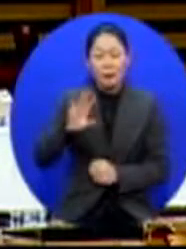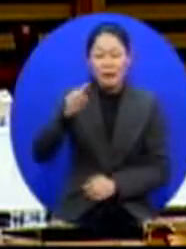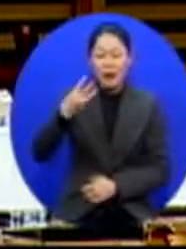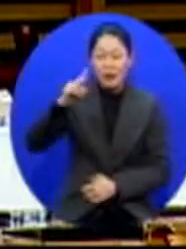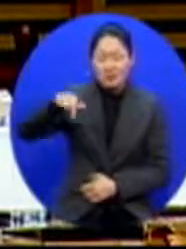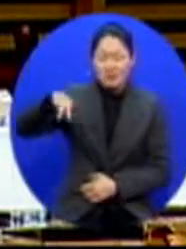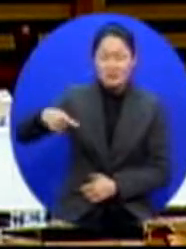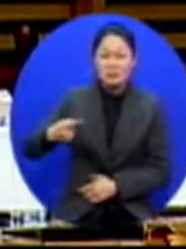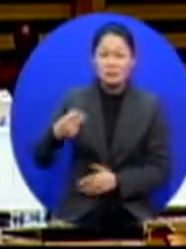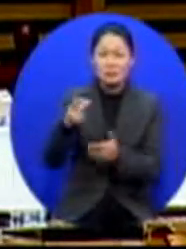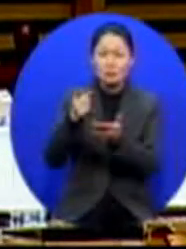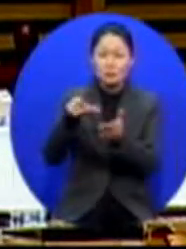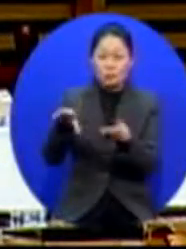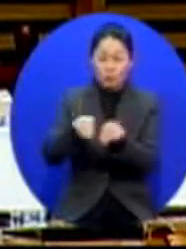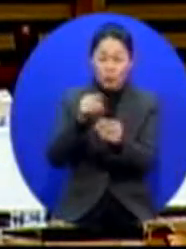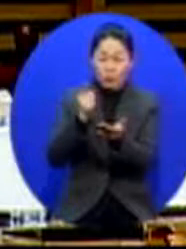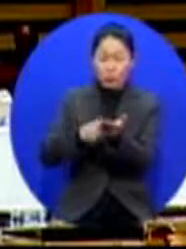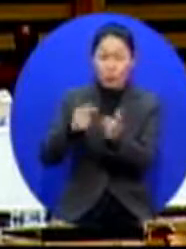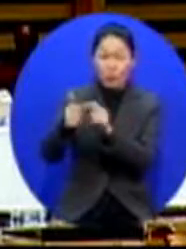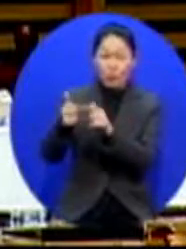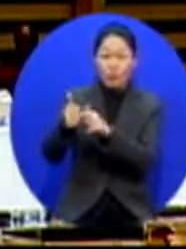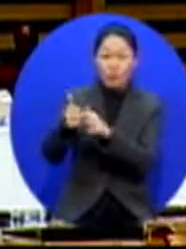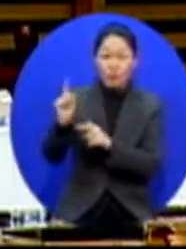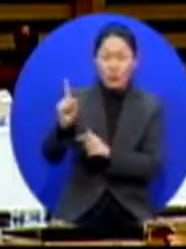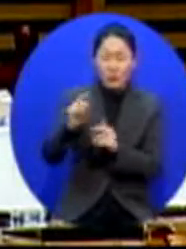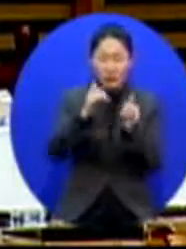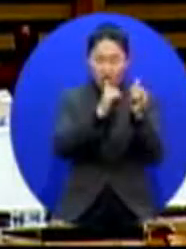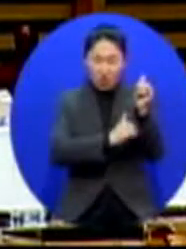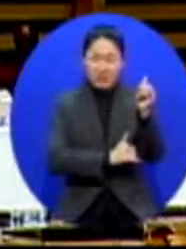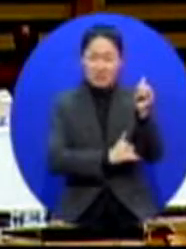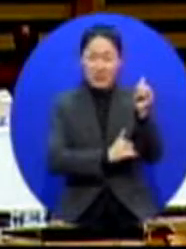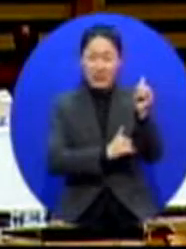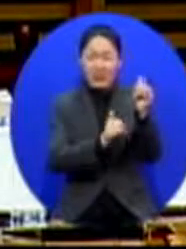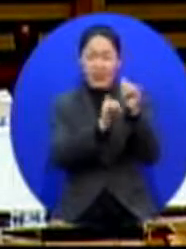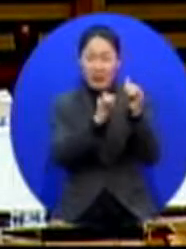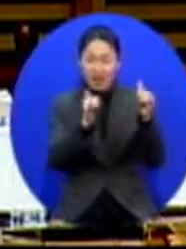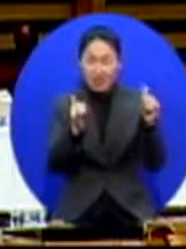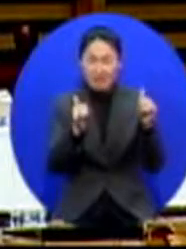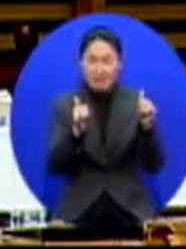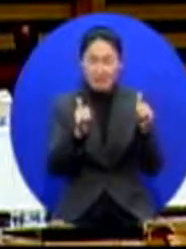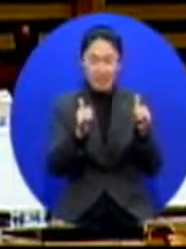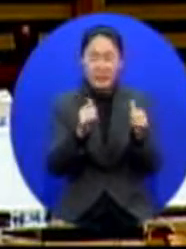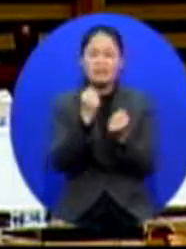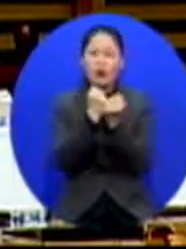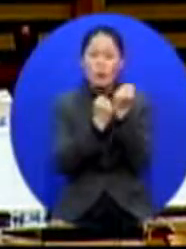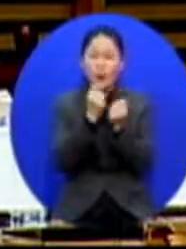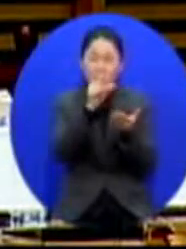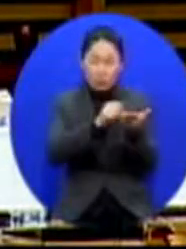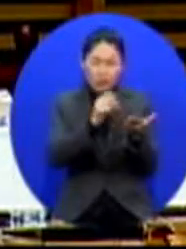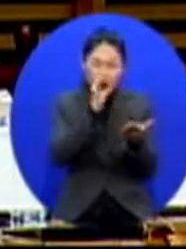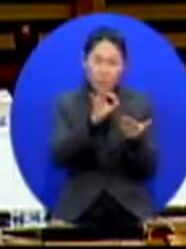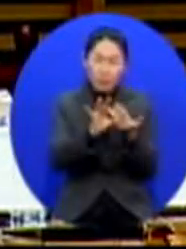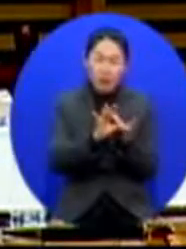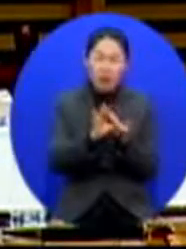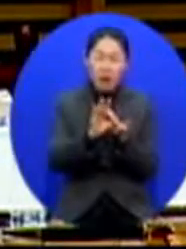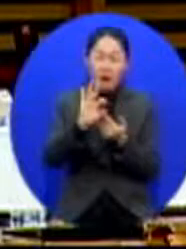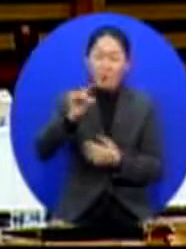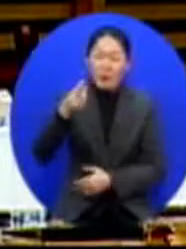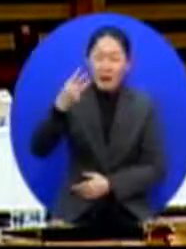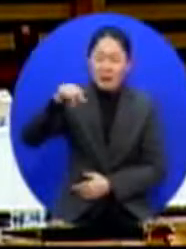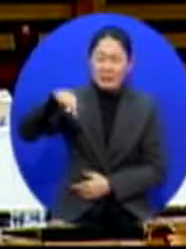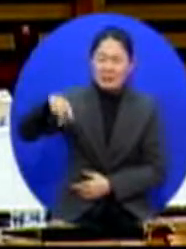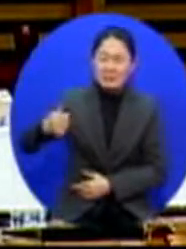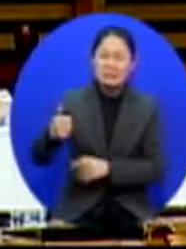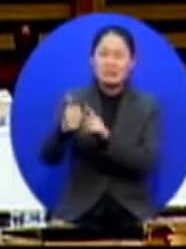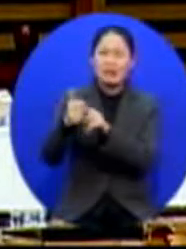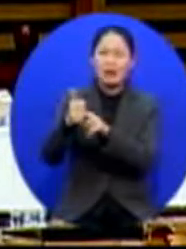총독이 어떤 사람이냐 면 역사가 드래 설명에 기록에 의하면 아주 대단한 사람입니다 돈